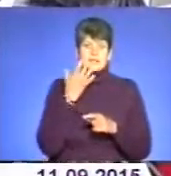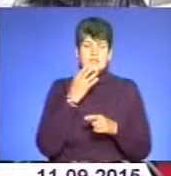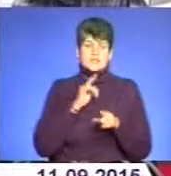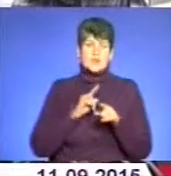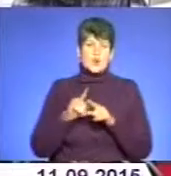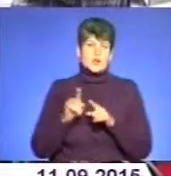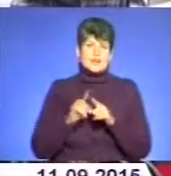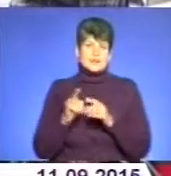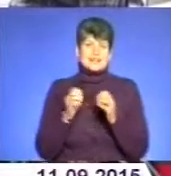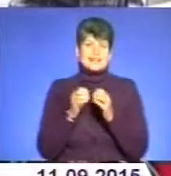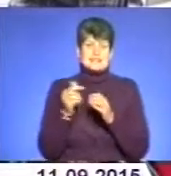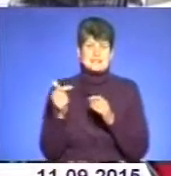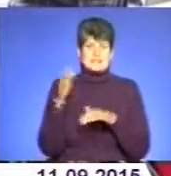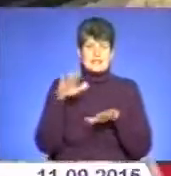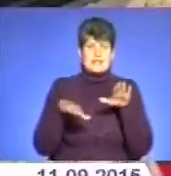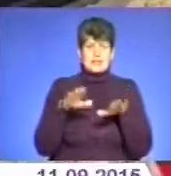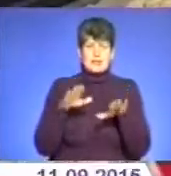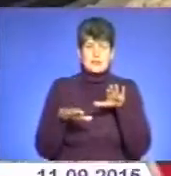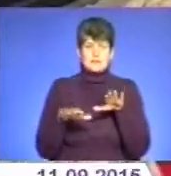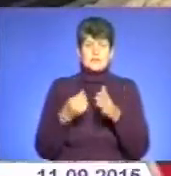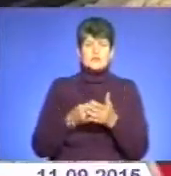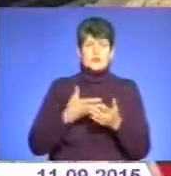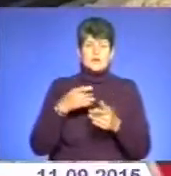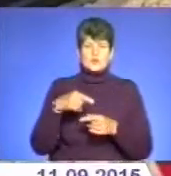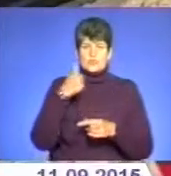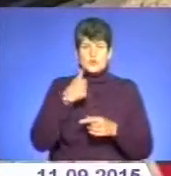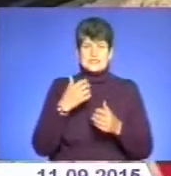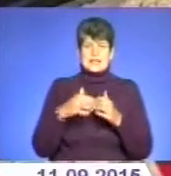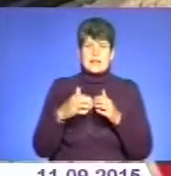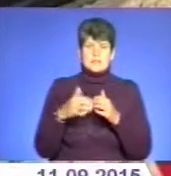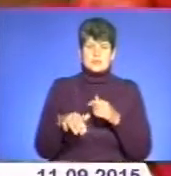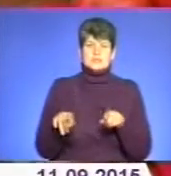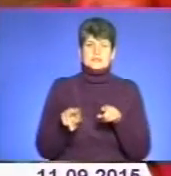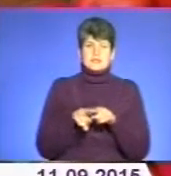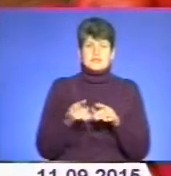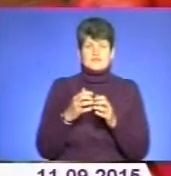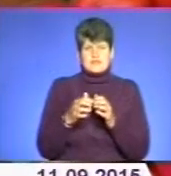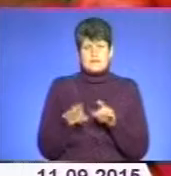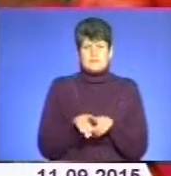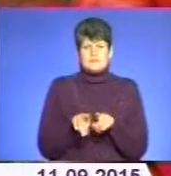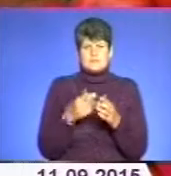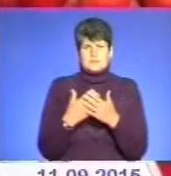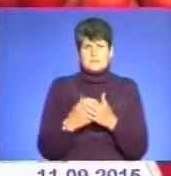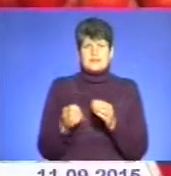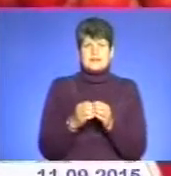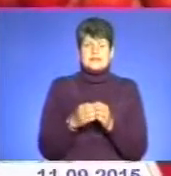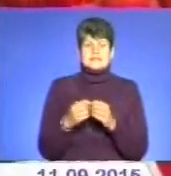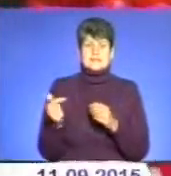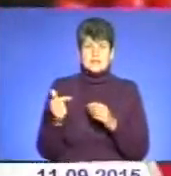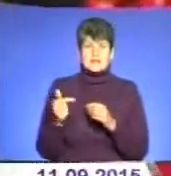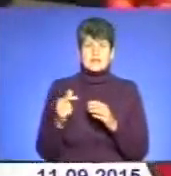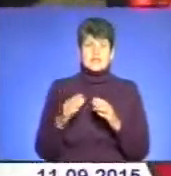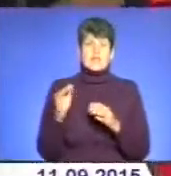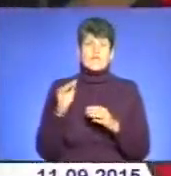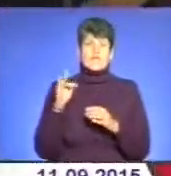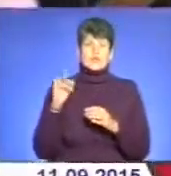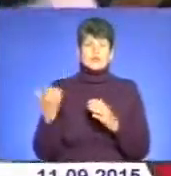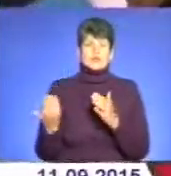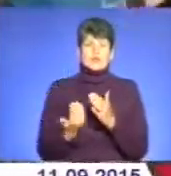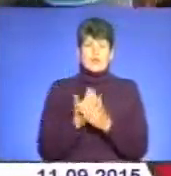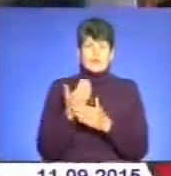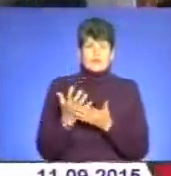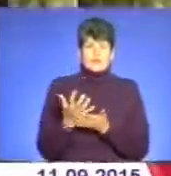10 гривень за кілограм. Дорога цьогоріч капуста – також в середньому по 10 гривень. Та й фрукти нового врожаю не